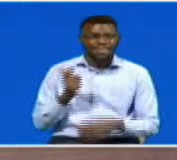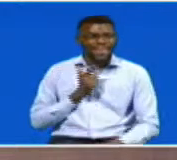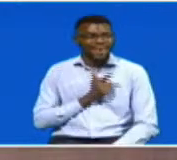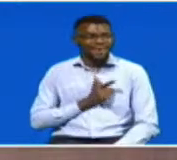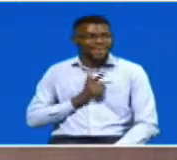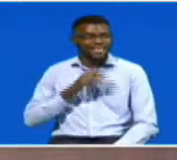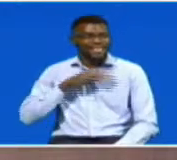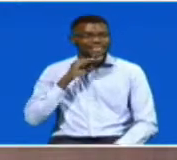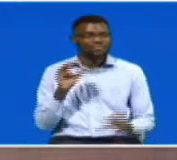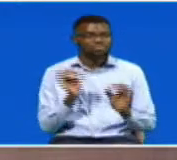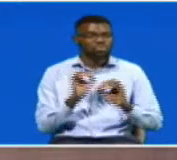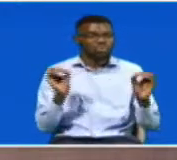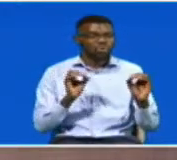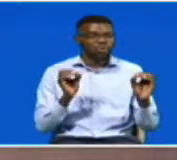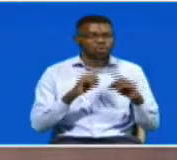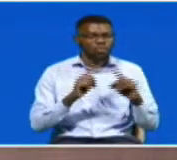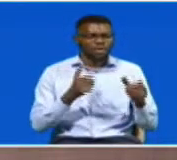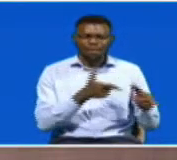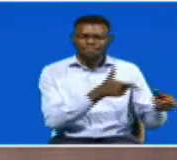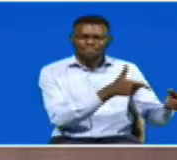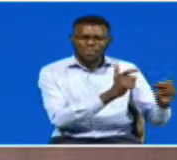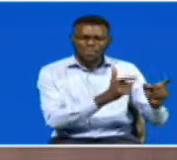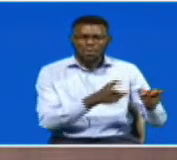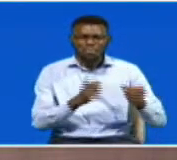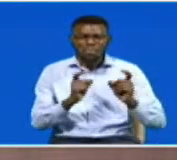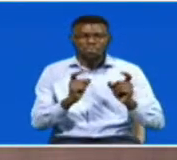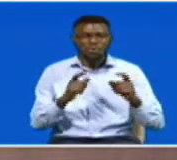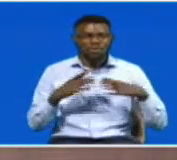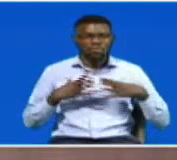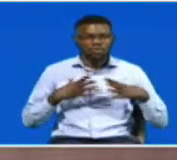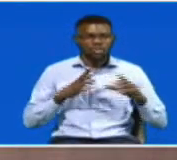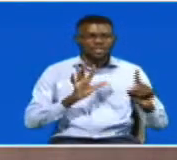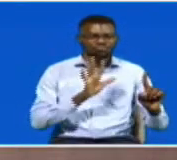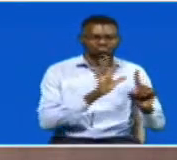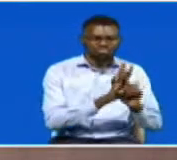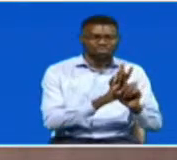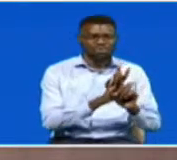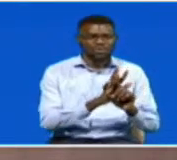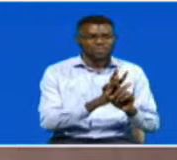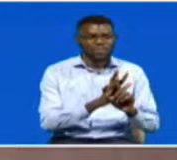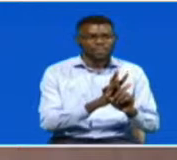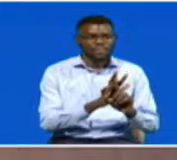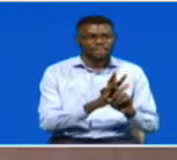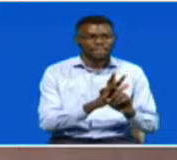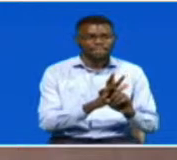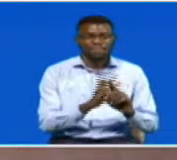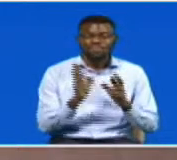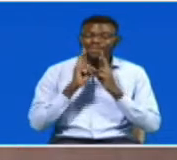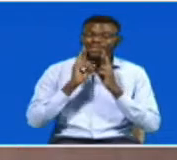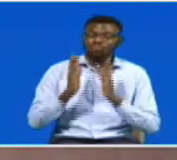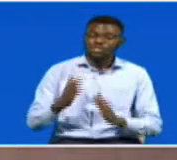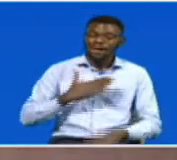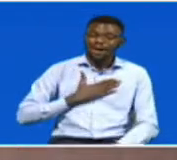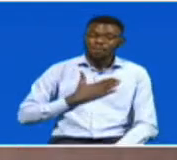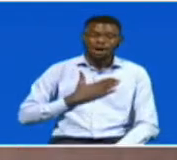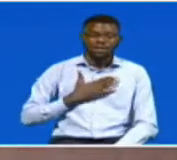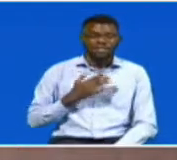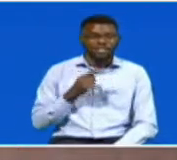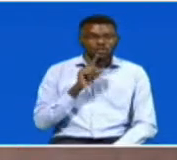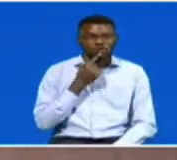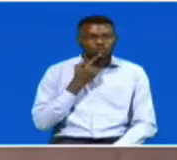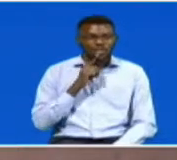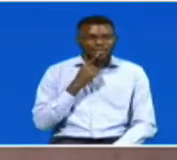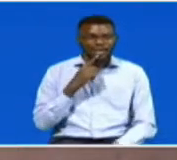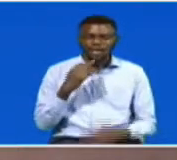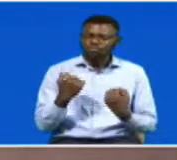baada ya kujeruhiwa kwa kupigwa risasi na wavamizi hao. Mwanahabari wetu wa Turkana Mike Ekutana alisafiri hadi katika